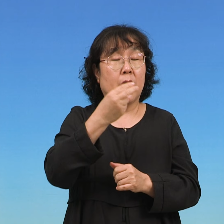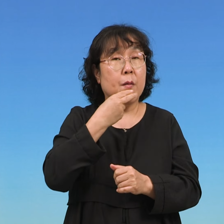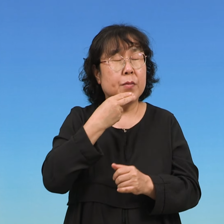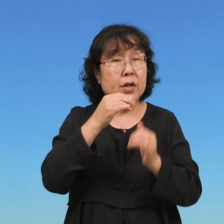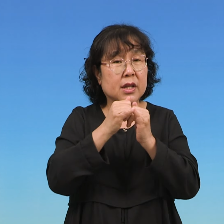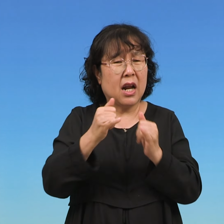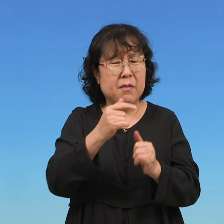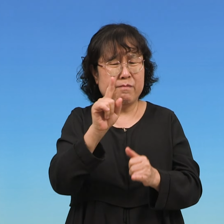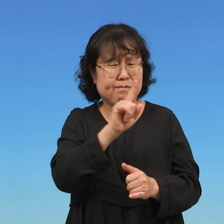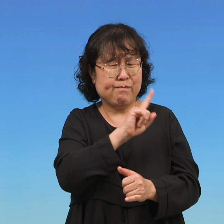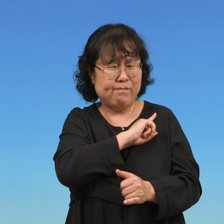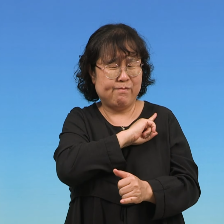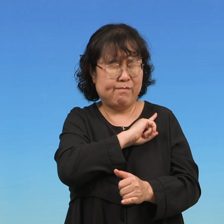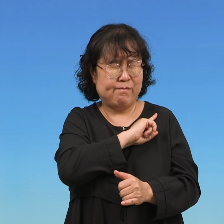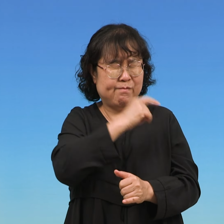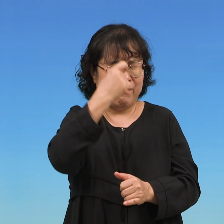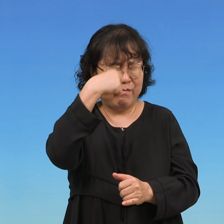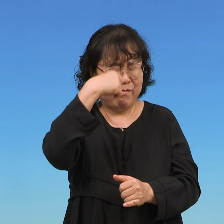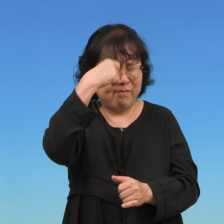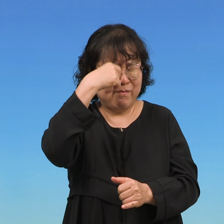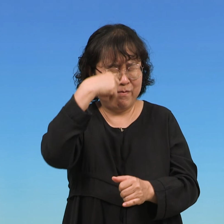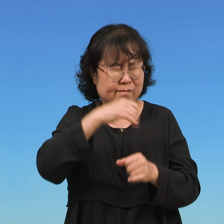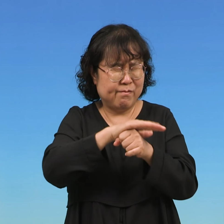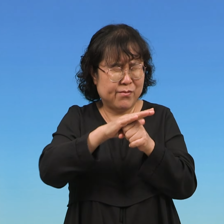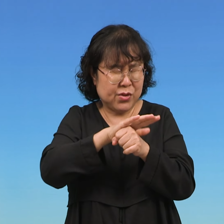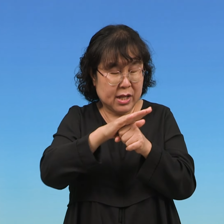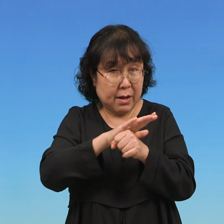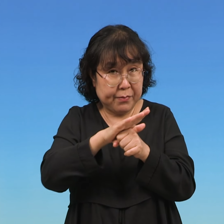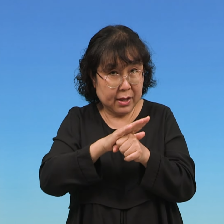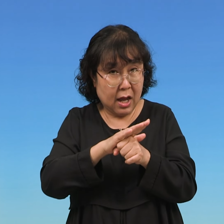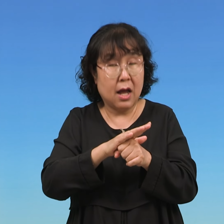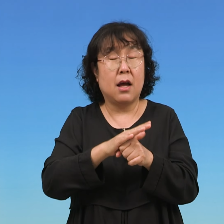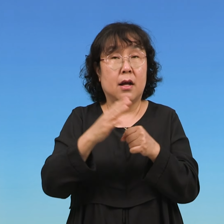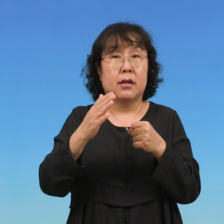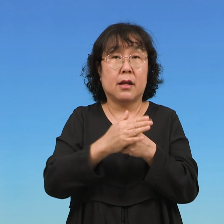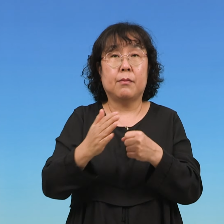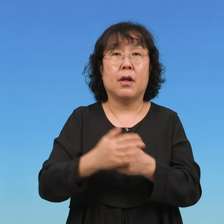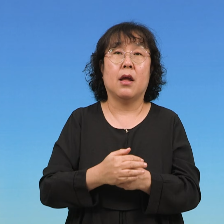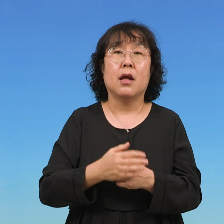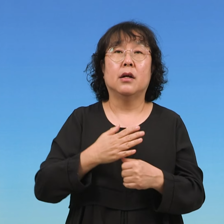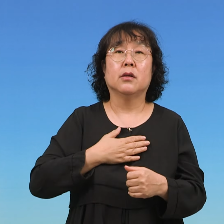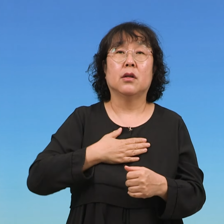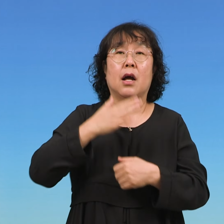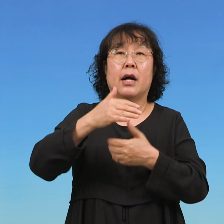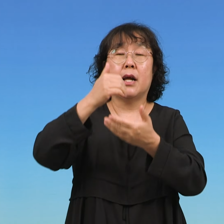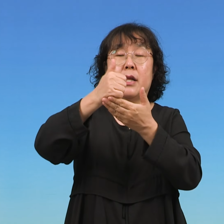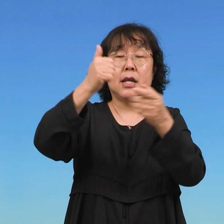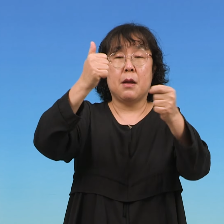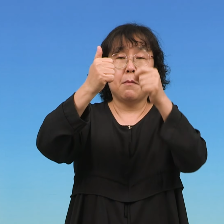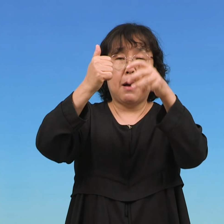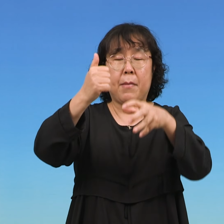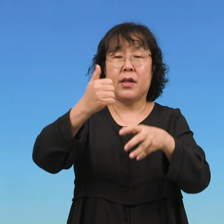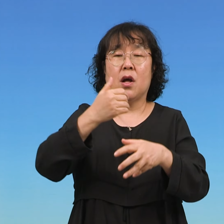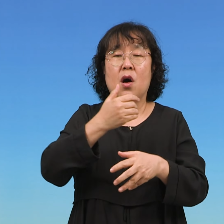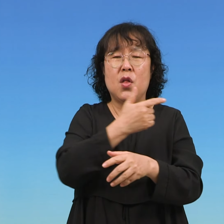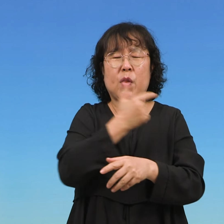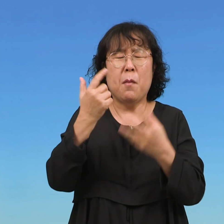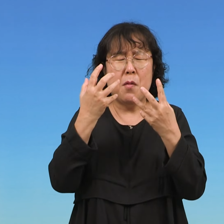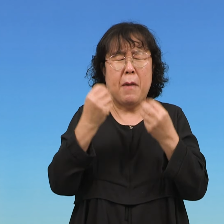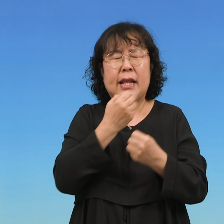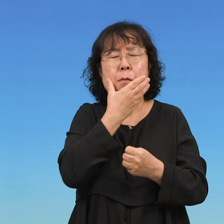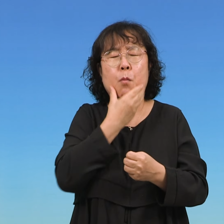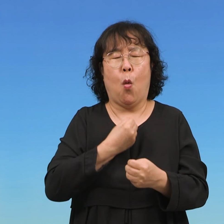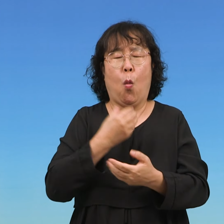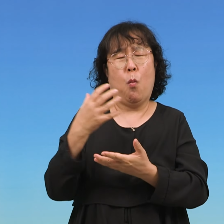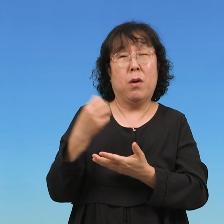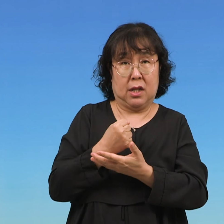봉계 없는 사람이 이게 제일 불쌍해요 그런 면에서 저는 정말 뭐 하나님 앞에서 저는 복을 덩어리로